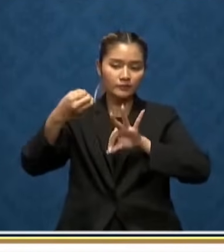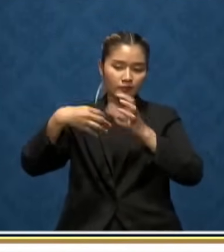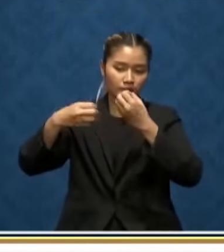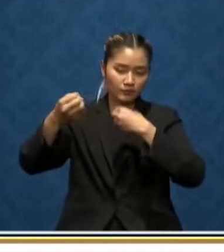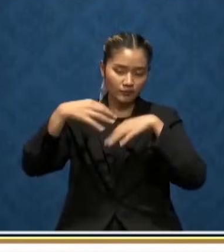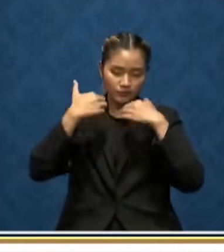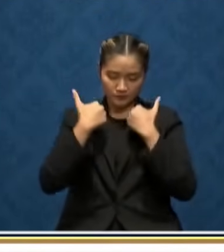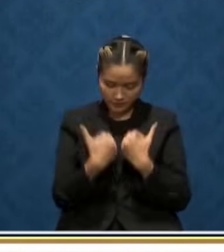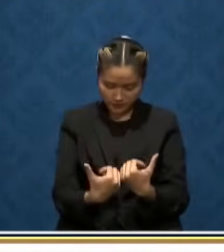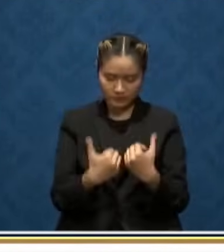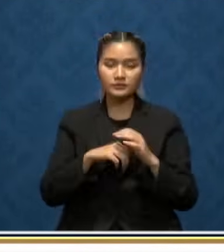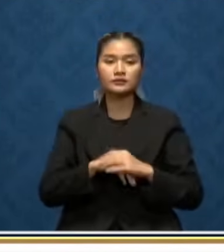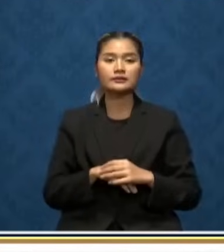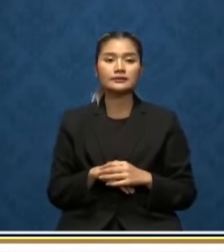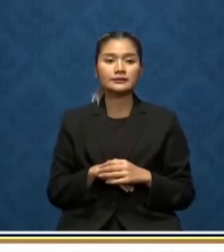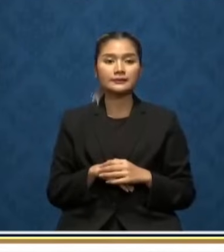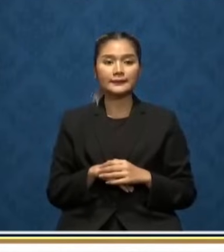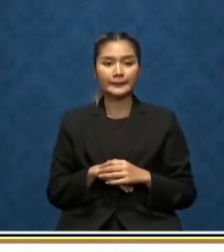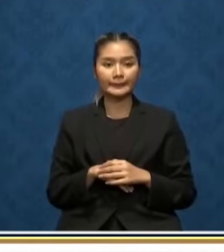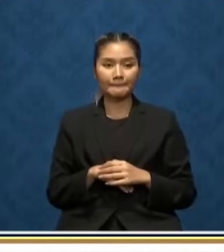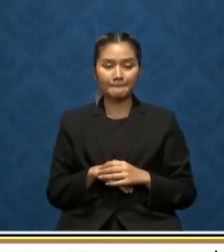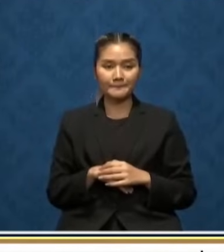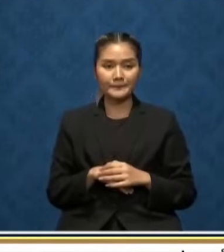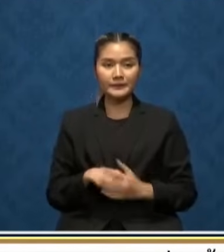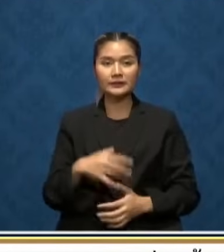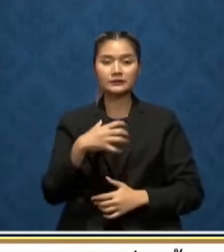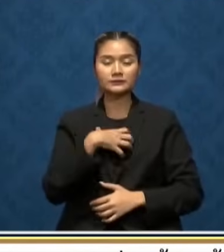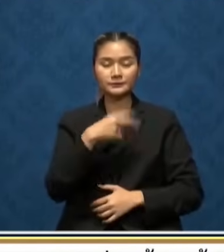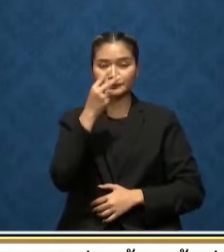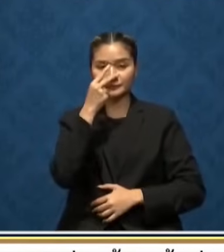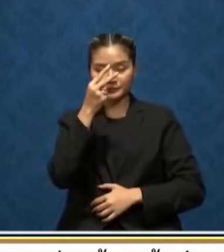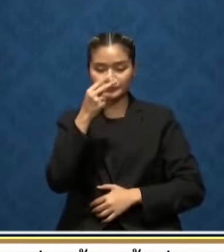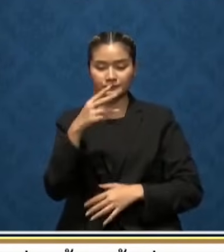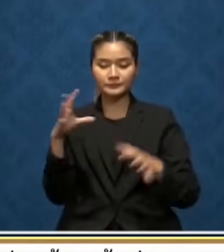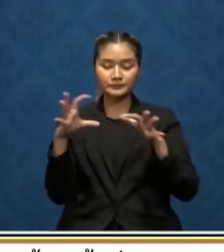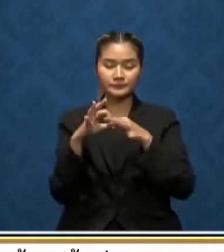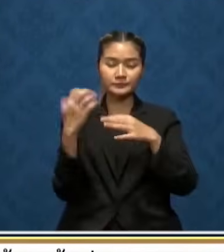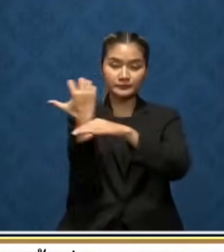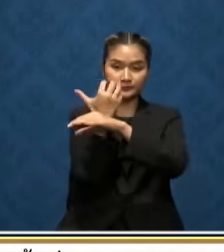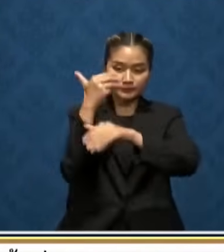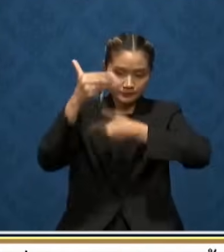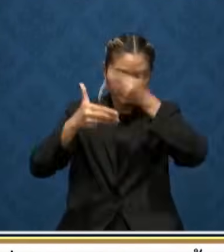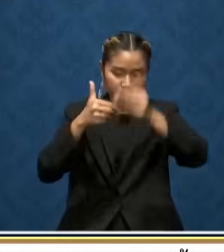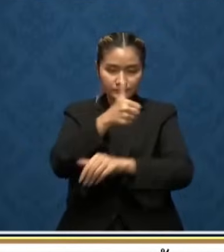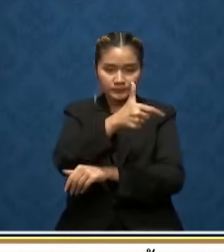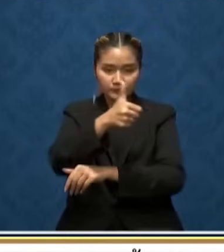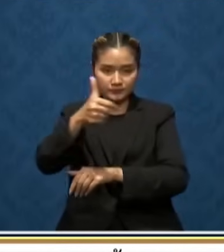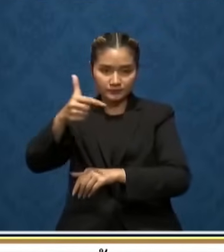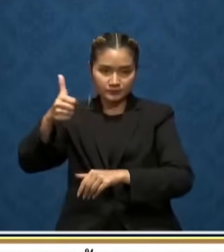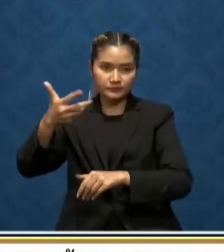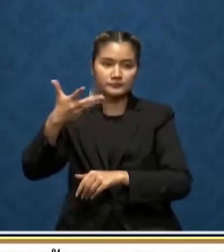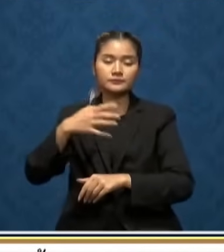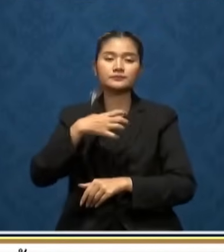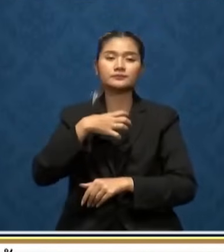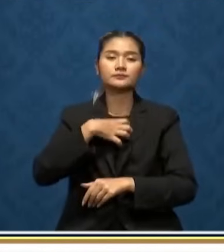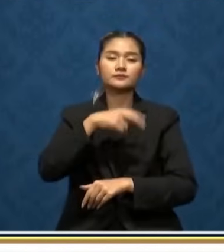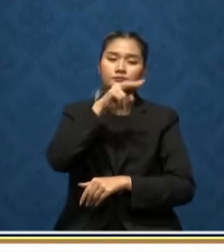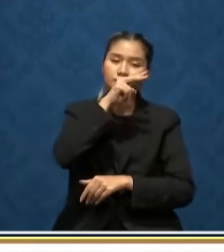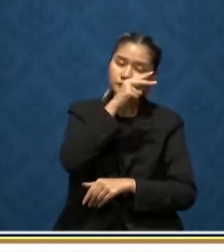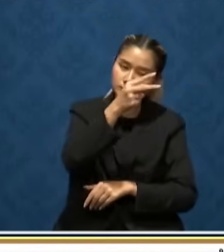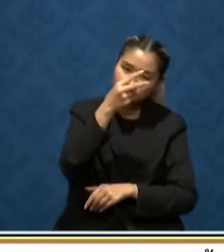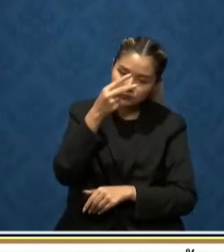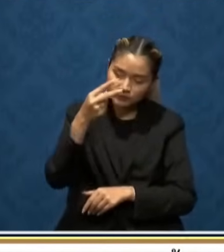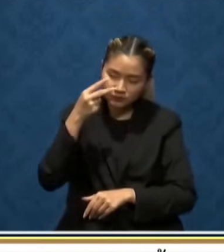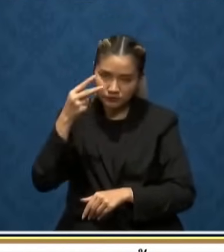าใครๆก็อยากเห็นรายการดีแล้วก็มีคนดูเยอะๆด้วยไม่มีใครหรอกครับทำไปแล้วก็ไ